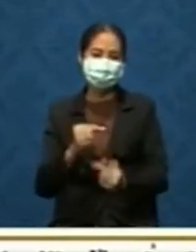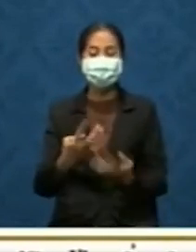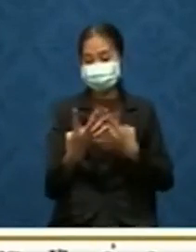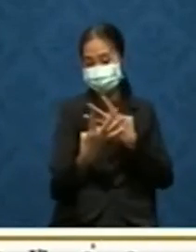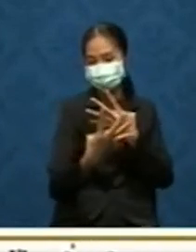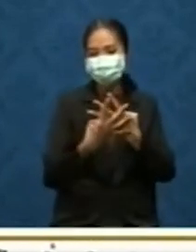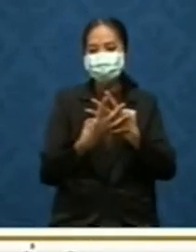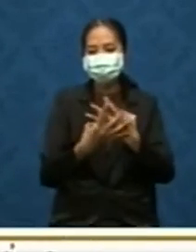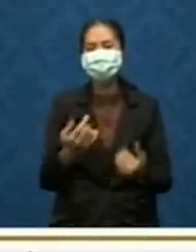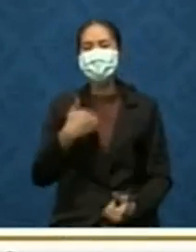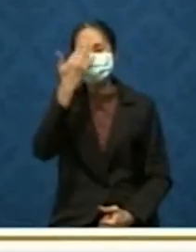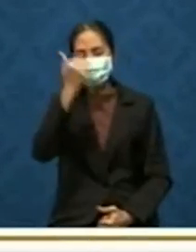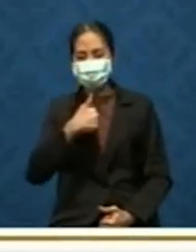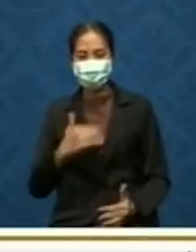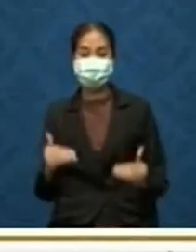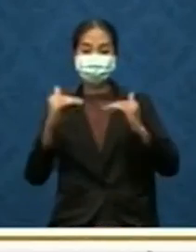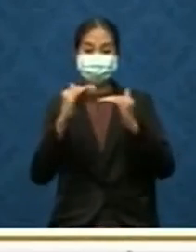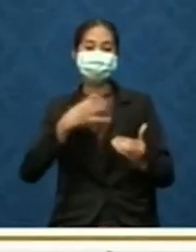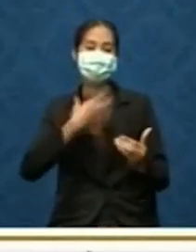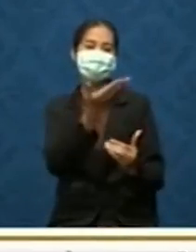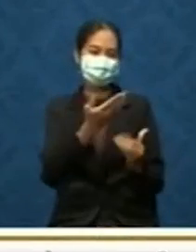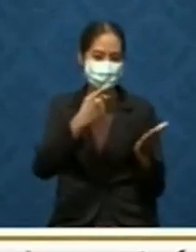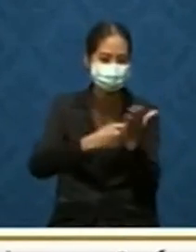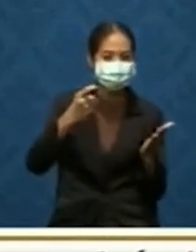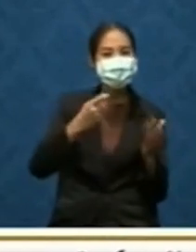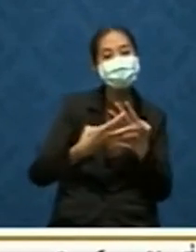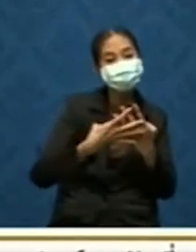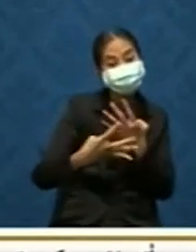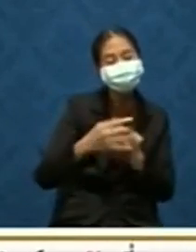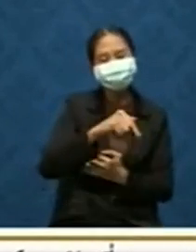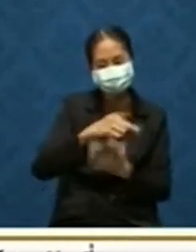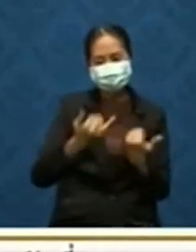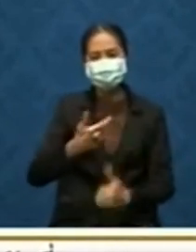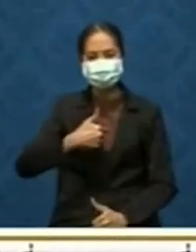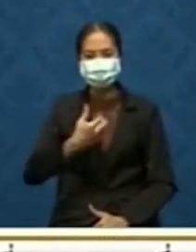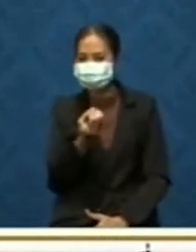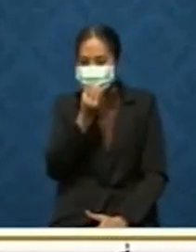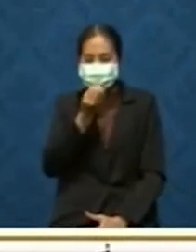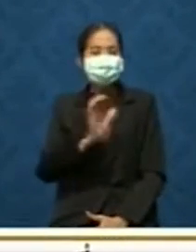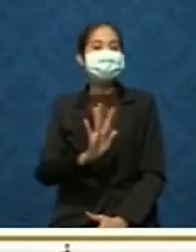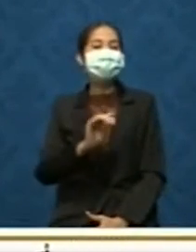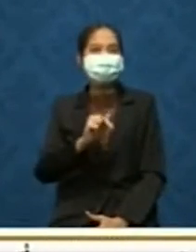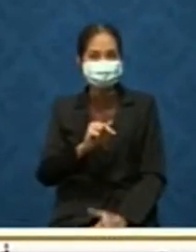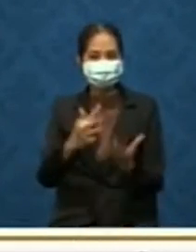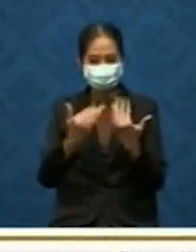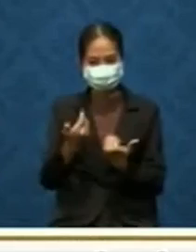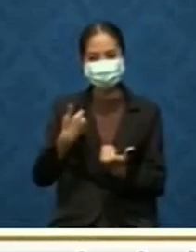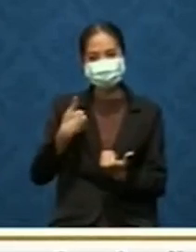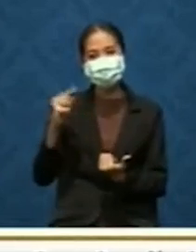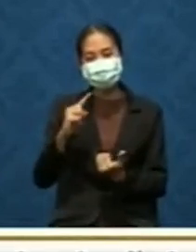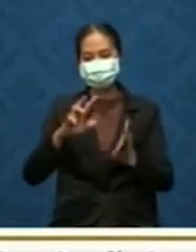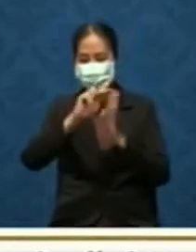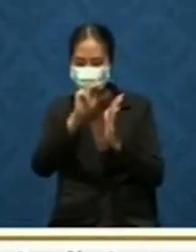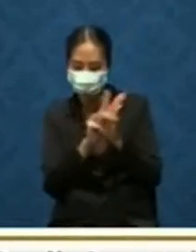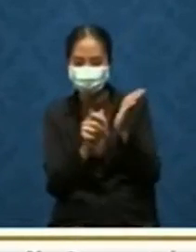เรียกร้องสิทธิในการประกันตัวของผู้ต้องหาและจำเลยในคดีที่เกิดจากการแสดงออกทางการเมืองและรวมถึงการแก้ไข